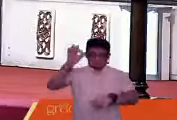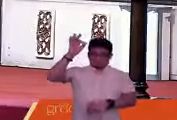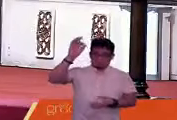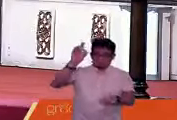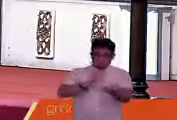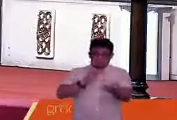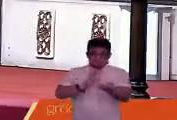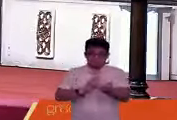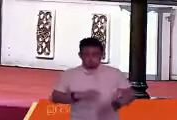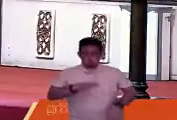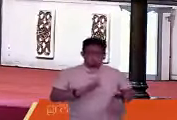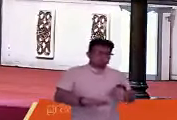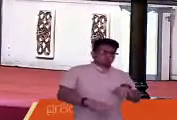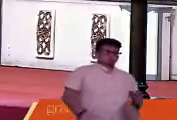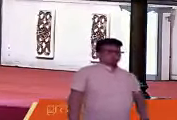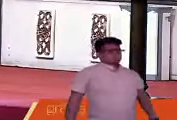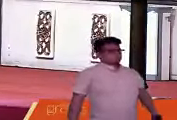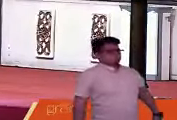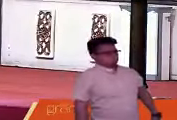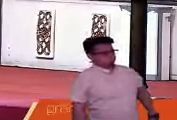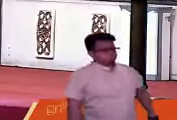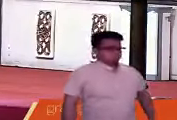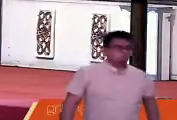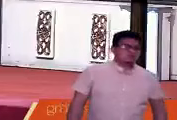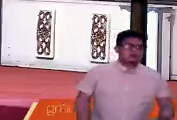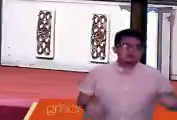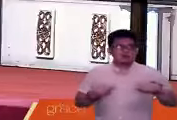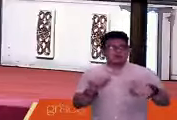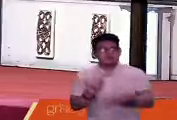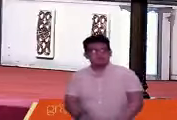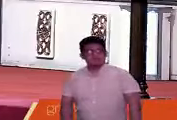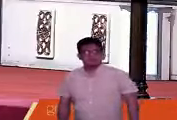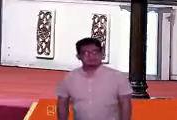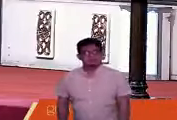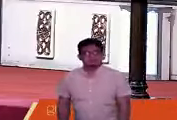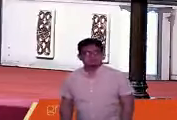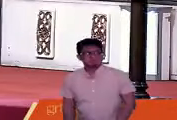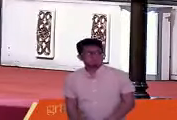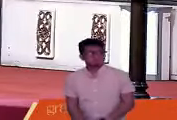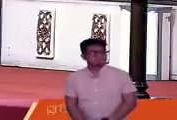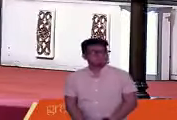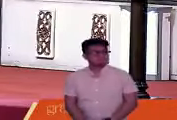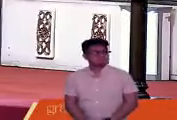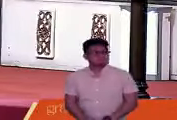Kakita bitaw kog Amerikano dito sa kwan kanang diya sa Jones ba?